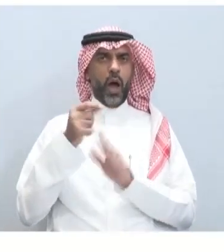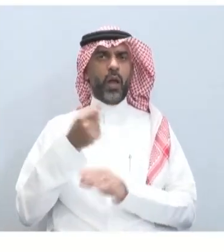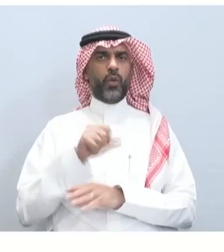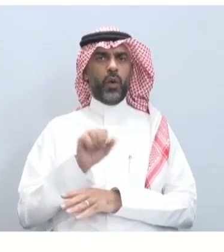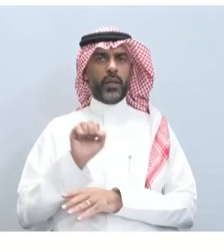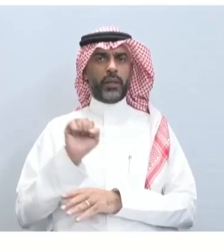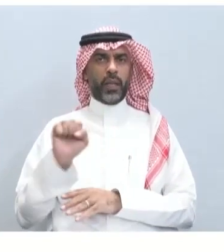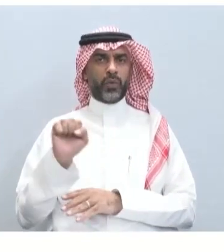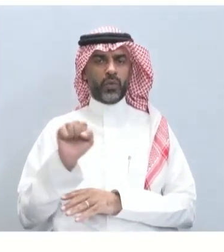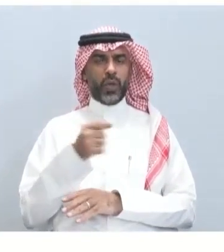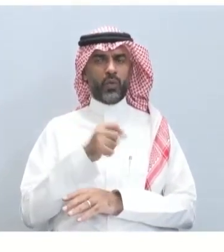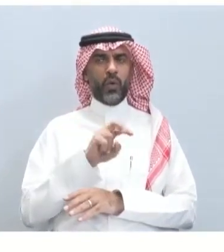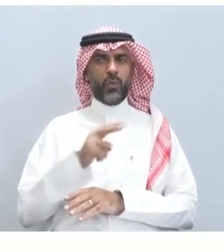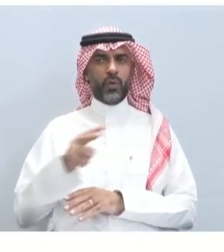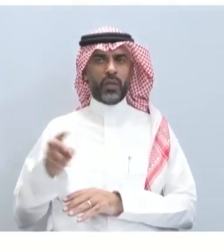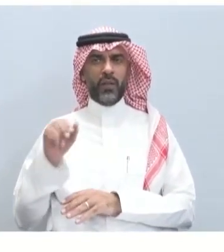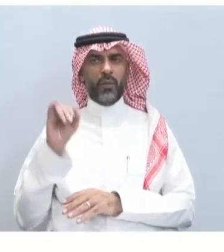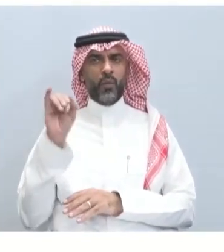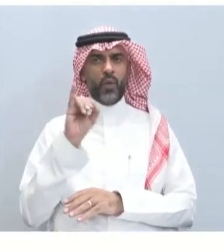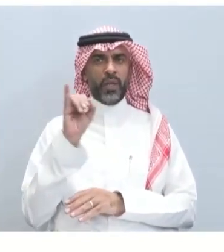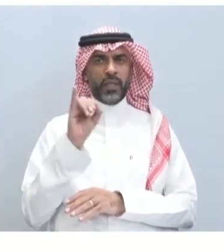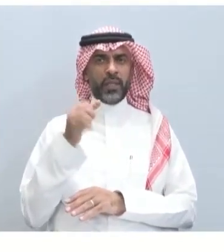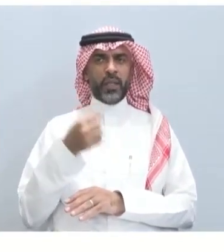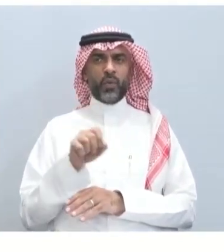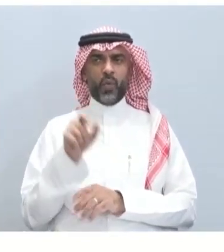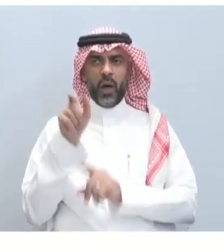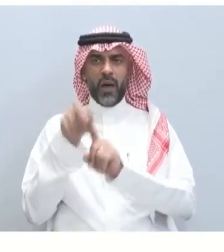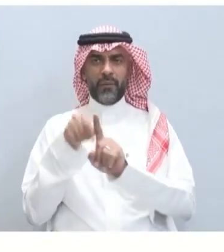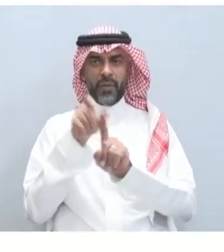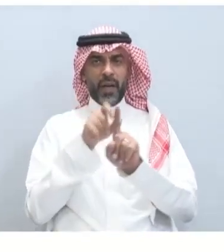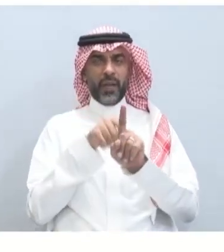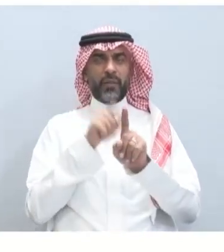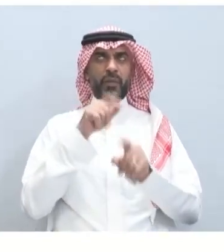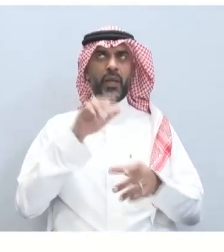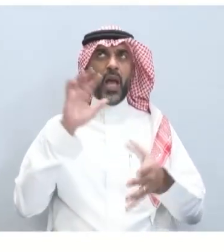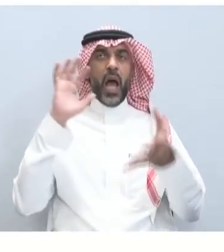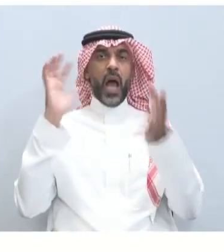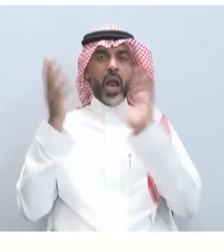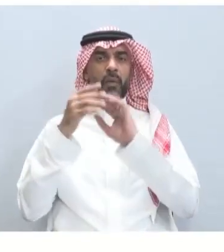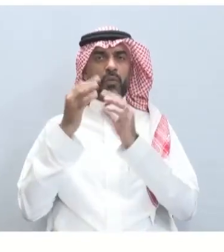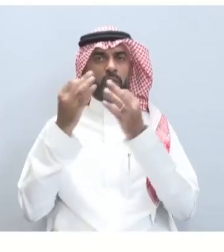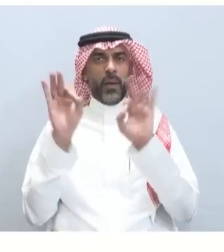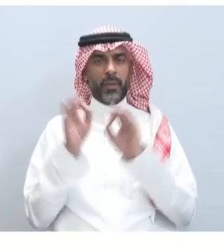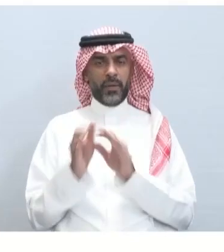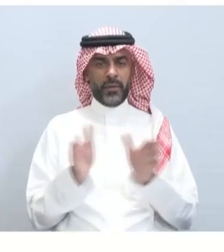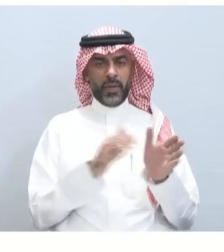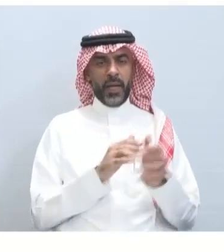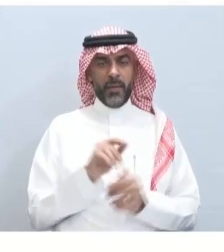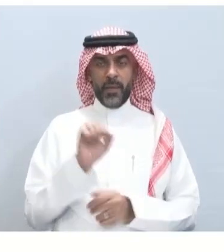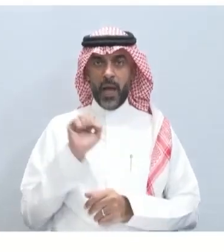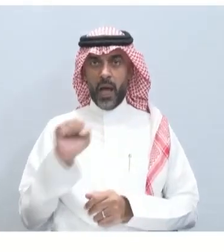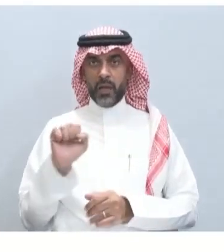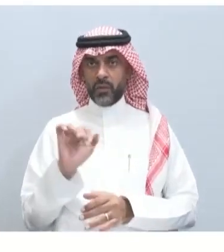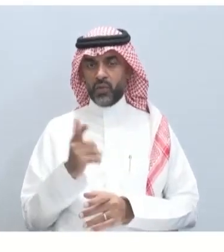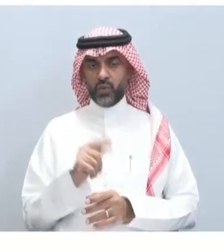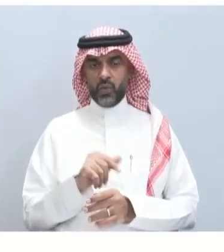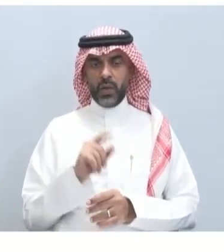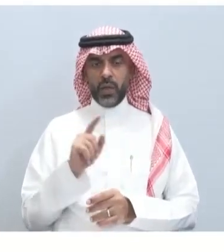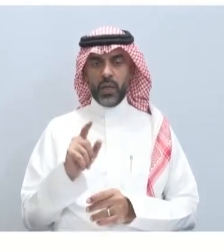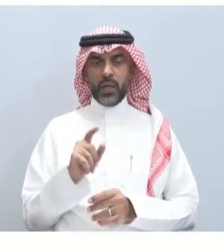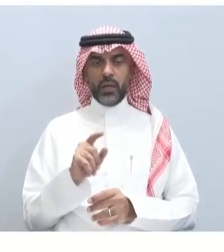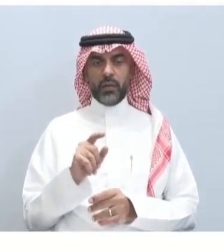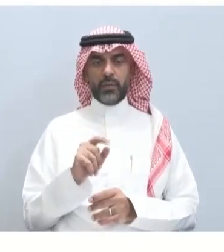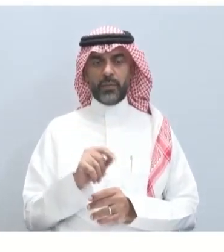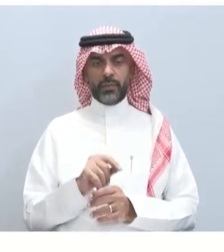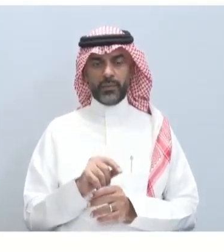وللمختلف المؤسسات والافراد تكون في سته انحاء العالم اما قواعد معلومات متخصصه هي قواعد بيانات